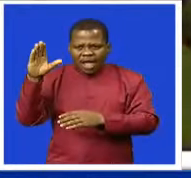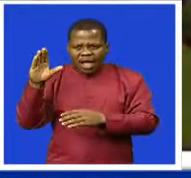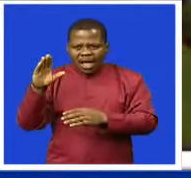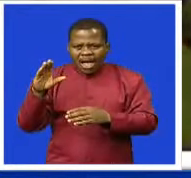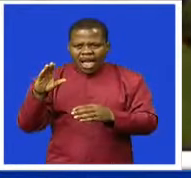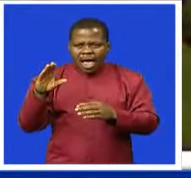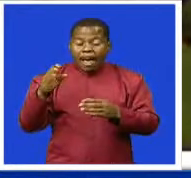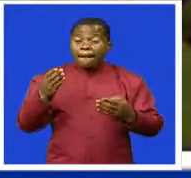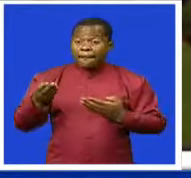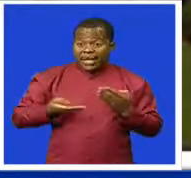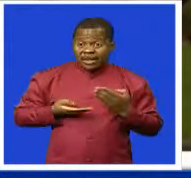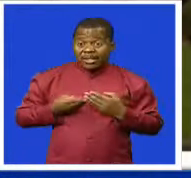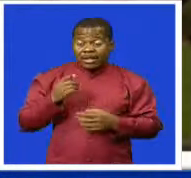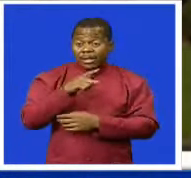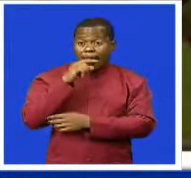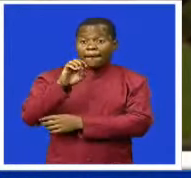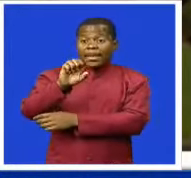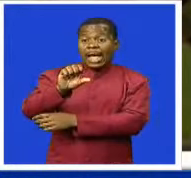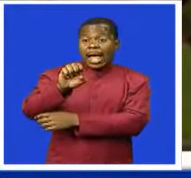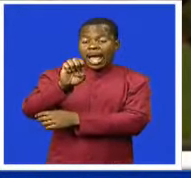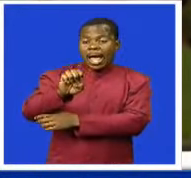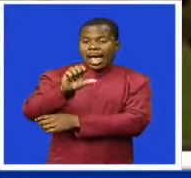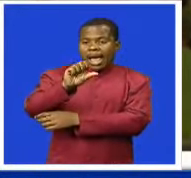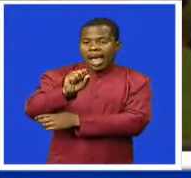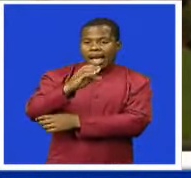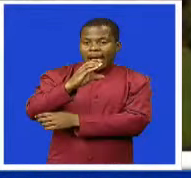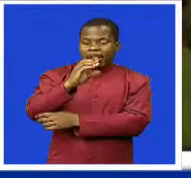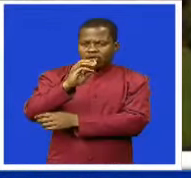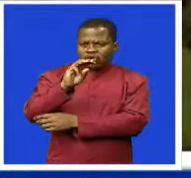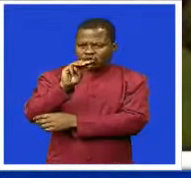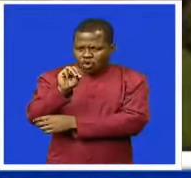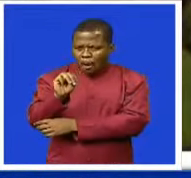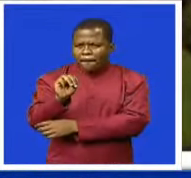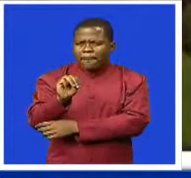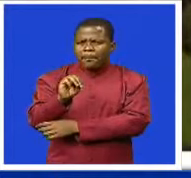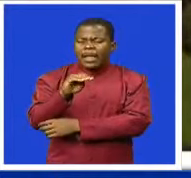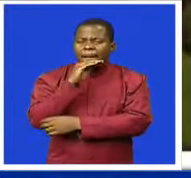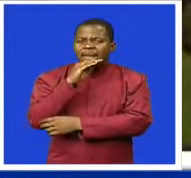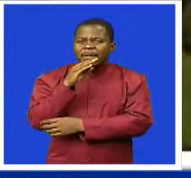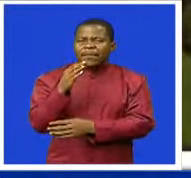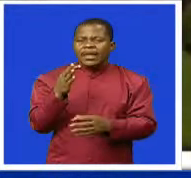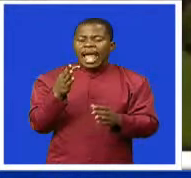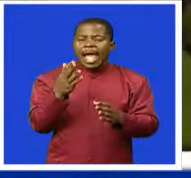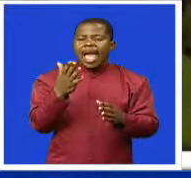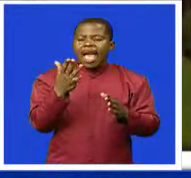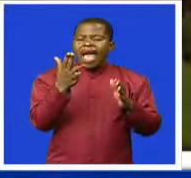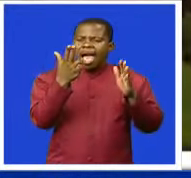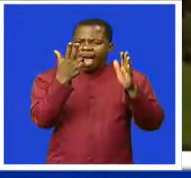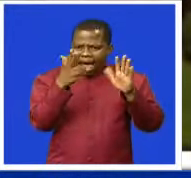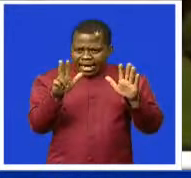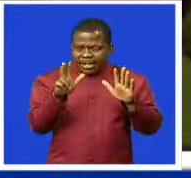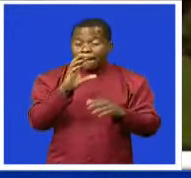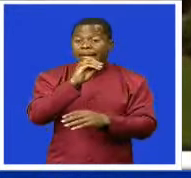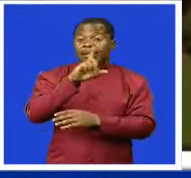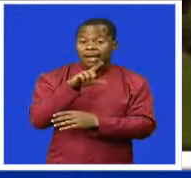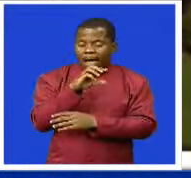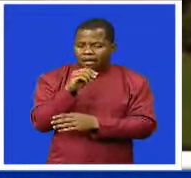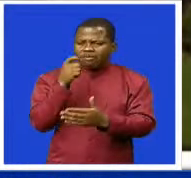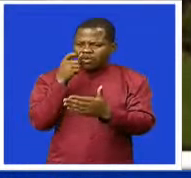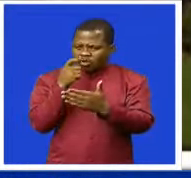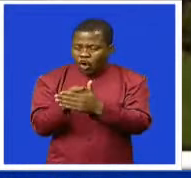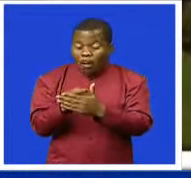so communicated ukuthi abamkhulisa ngabo 10% or more. Bese sesibuka ke netindleko tekuthenga i material lesizinga